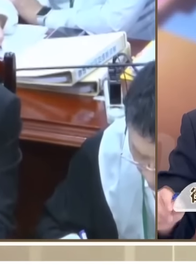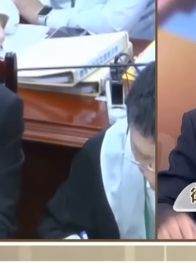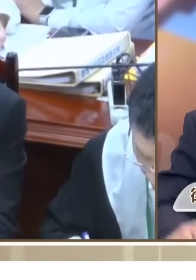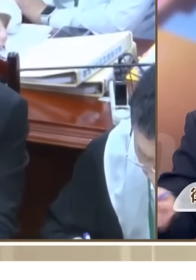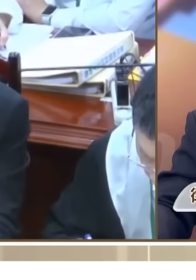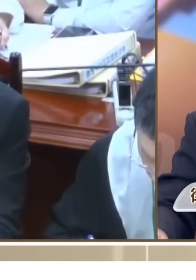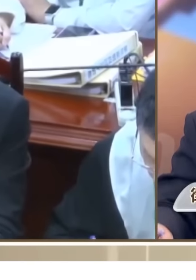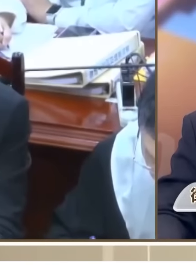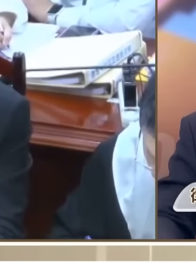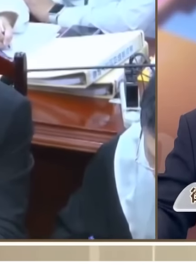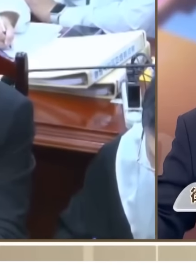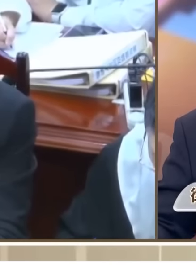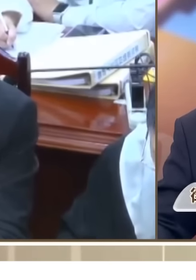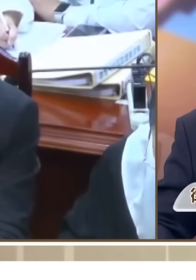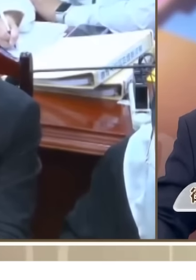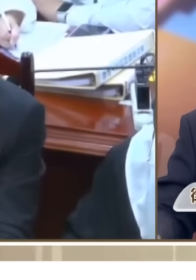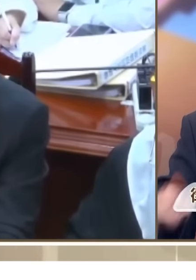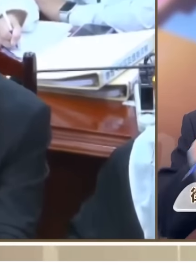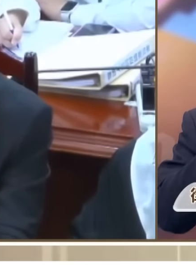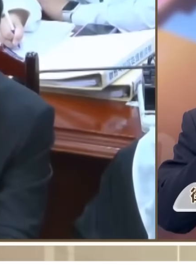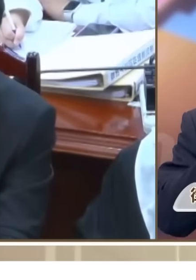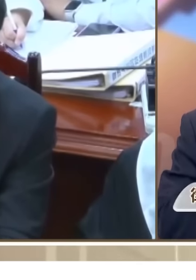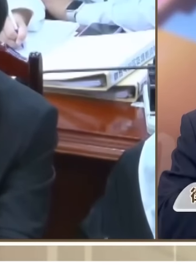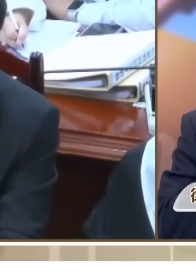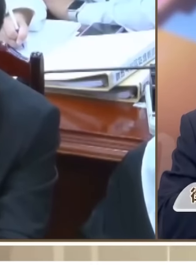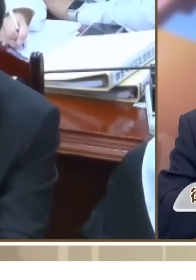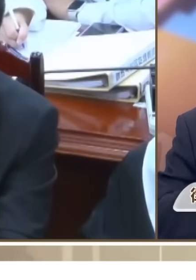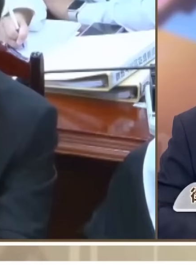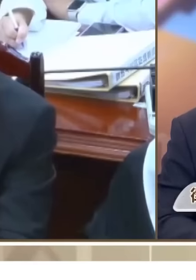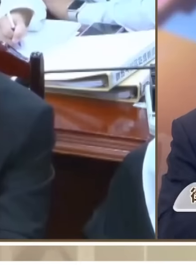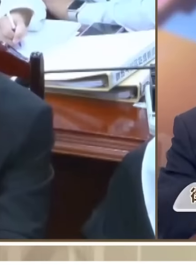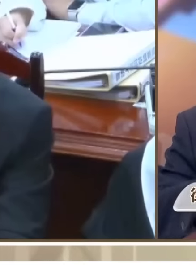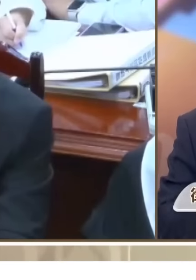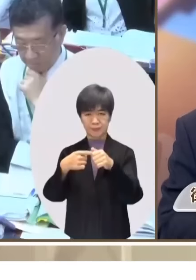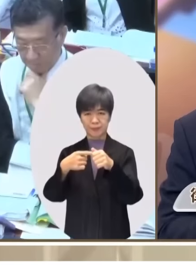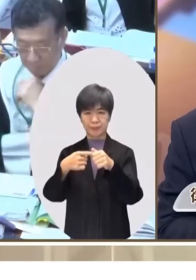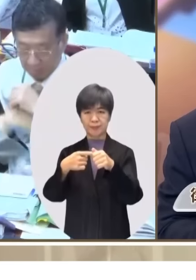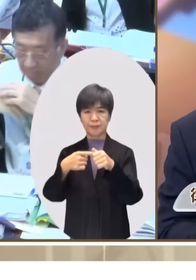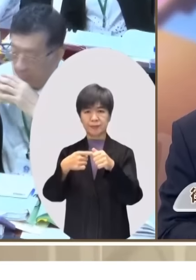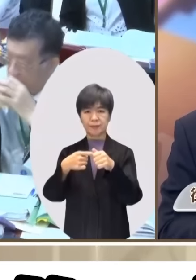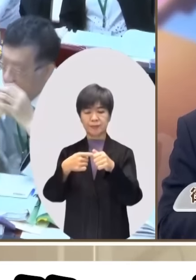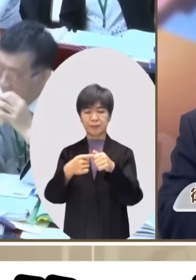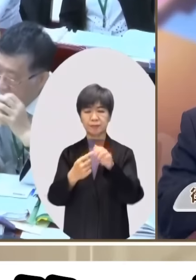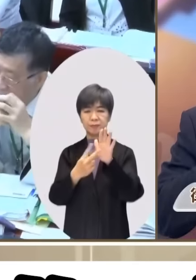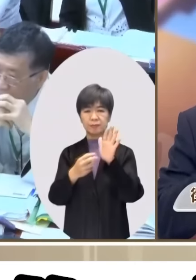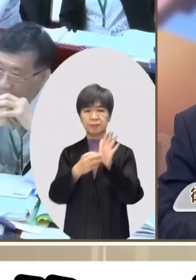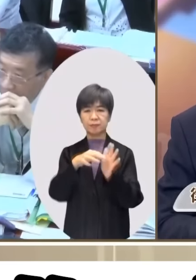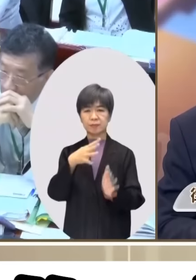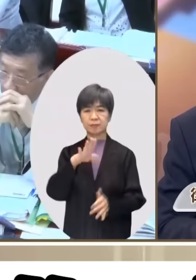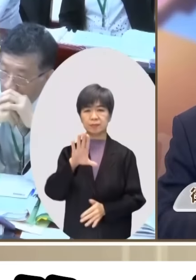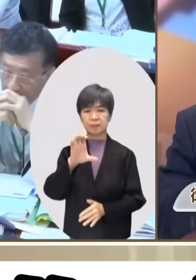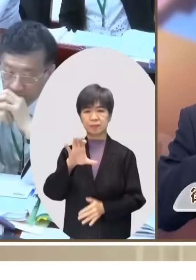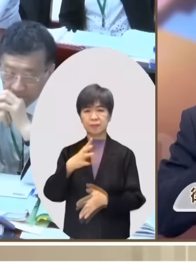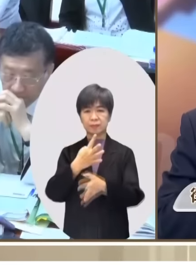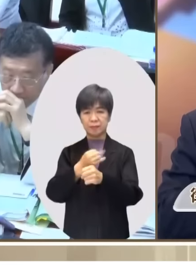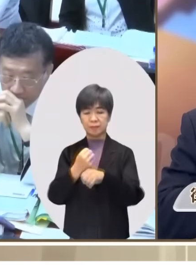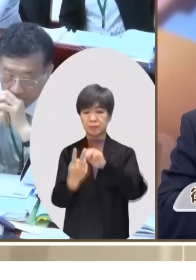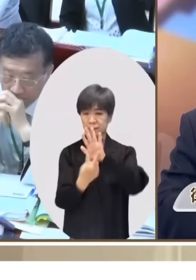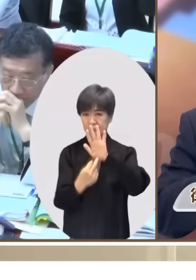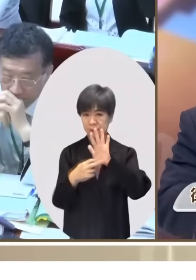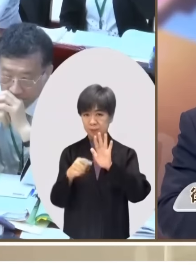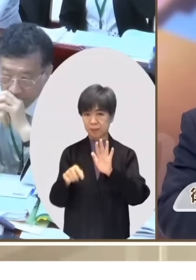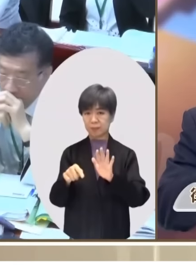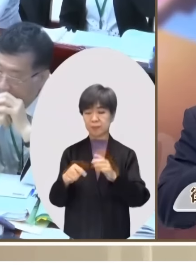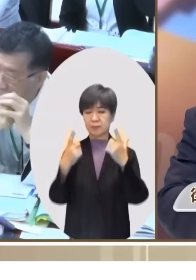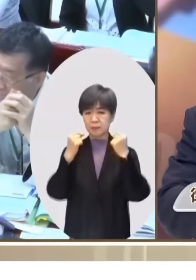问题，他一再闪躲，三次被打断。其实，在我们法学法界实务上面经验来看，是很丢脸的一件事。你的发言